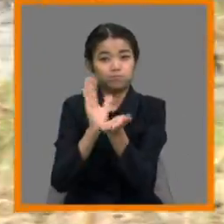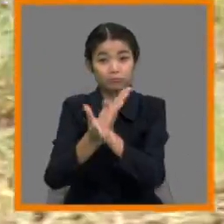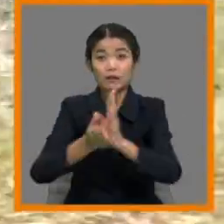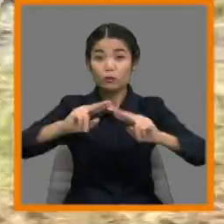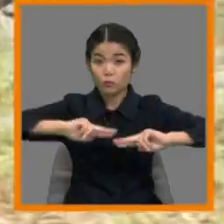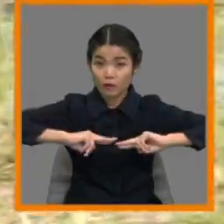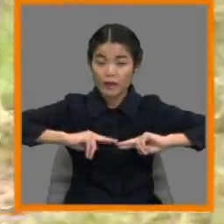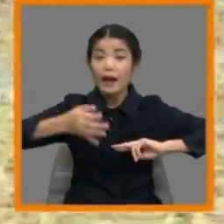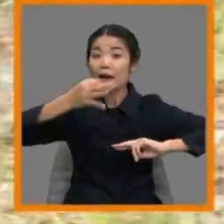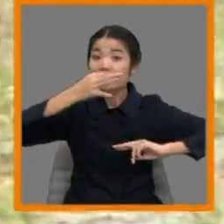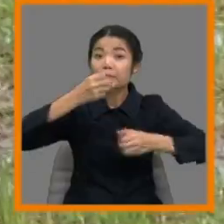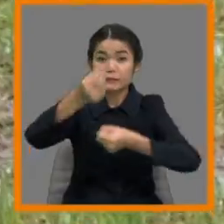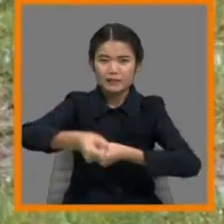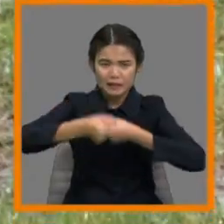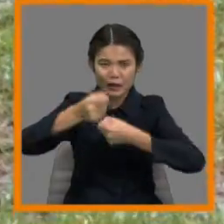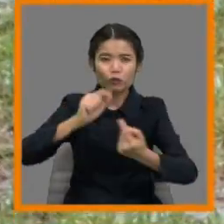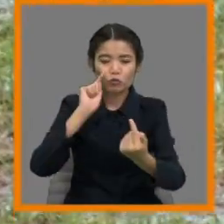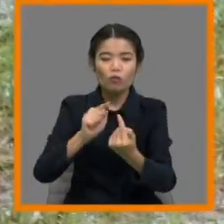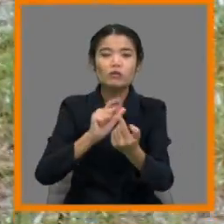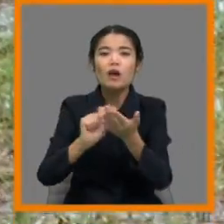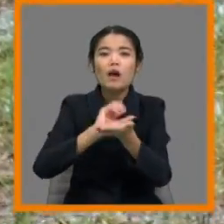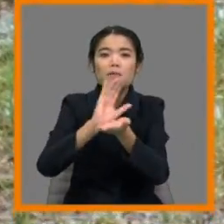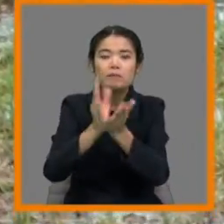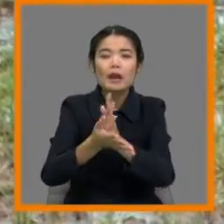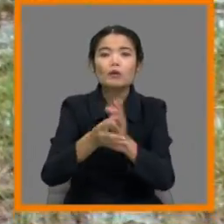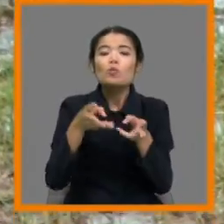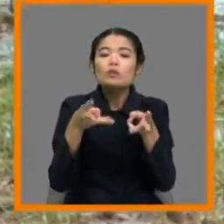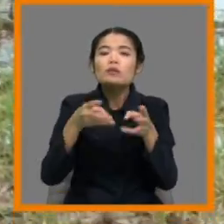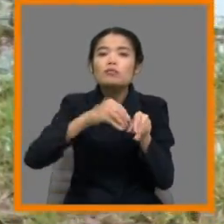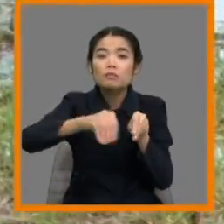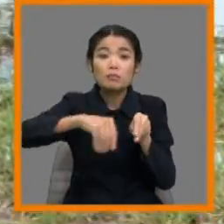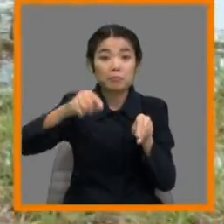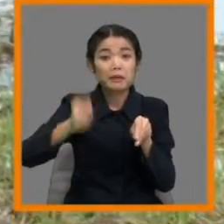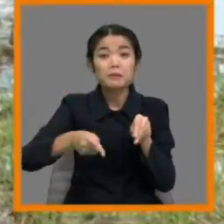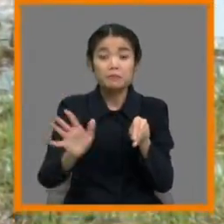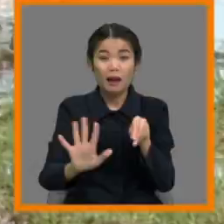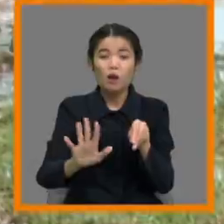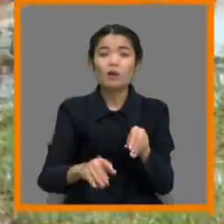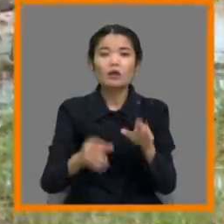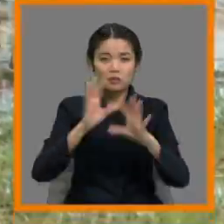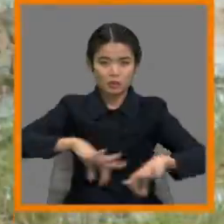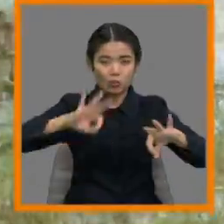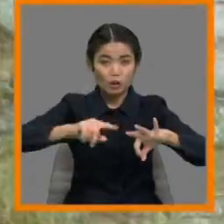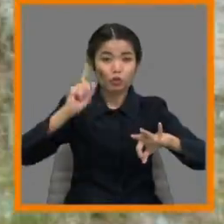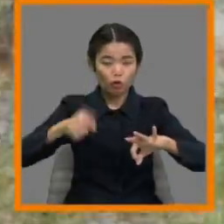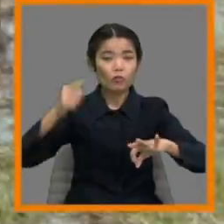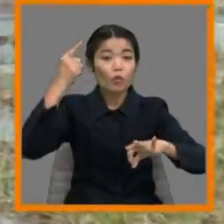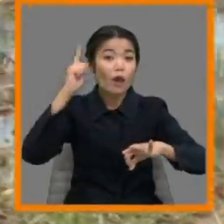รต้องปรับตัวให้พ้นจากการเกษตรแบบเดิมโดยตระหนักรู้ได้แล้วว่าปริมาณน้ำจะลดลงทุกปีนับจาก